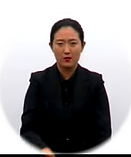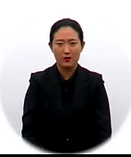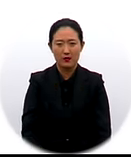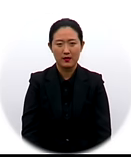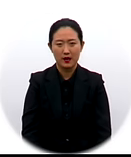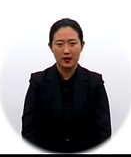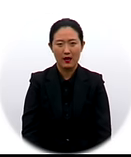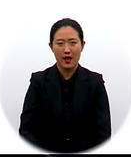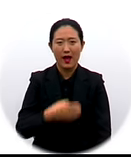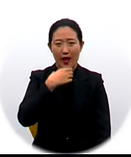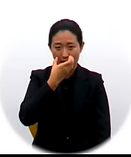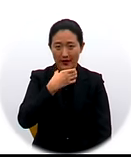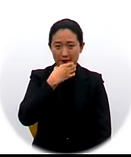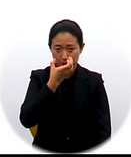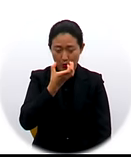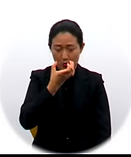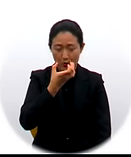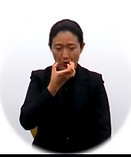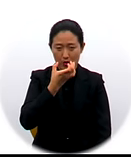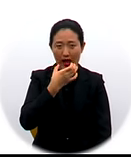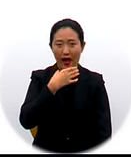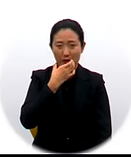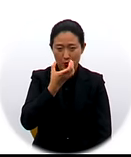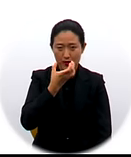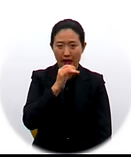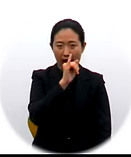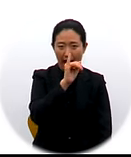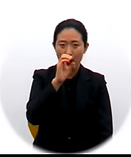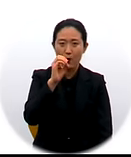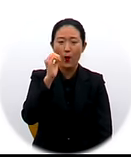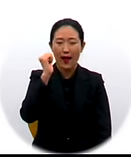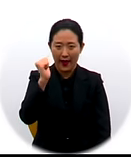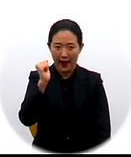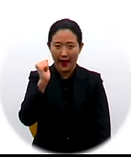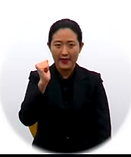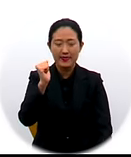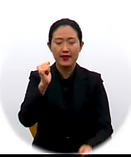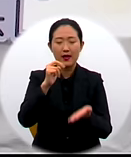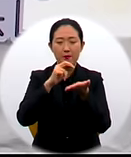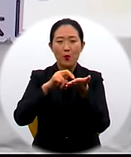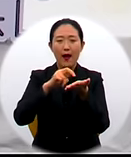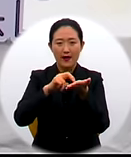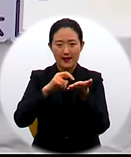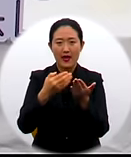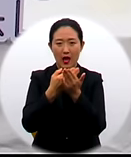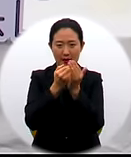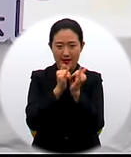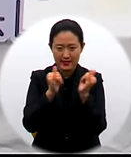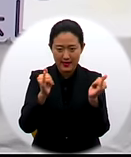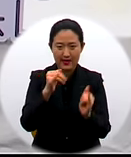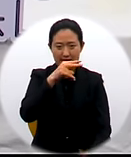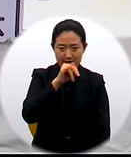애플 생태계. iOS 모바일을 개발하는 개발자 중에 시니어가 생각보다